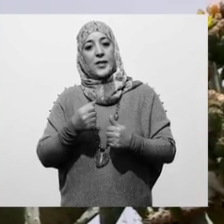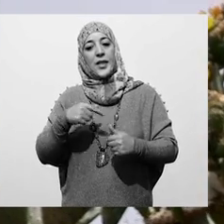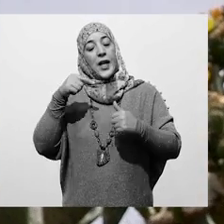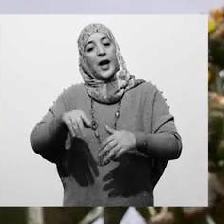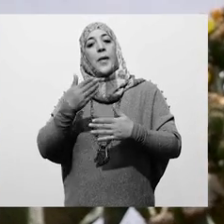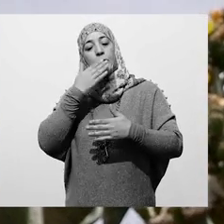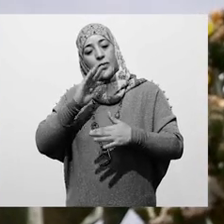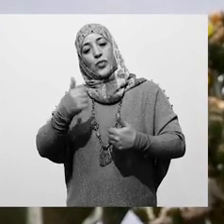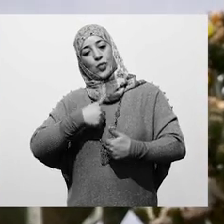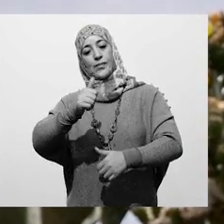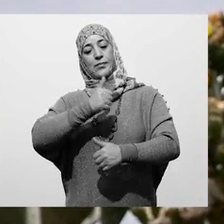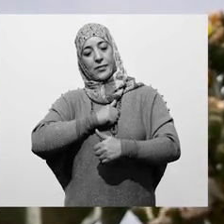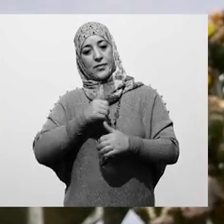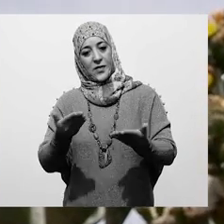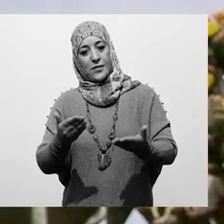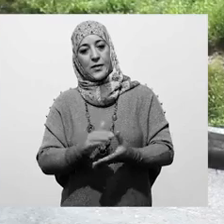je sens que je suis valide.